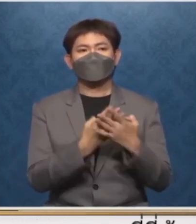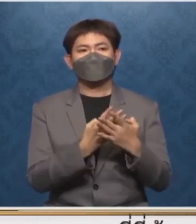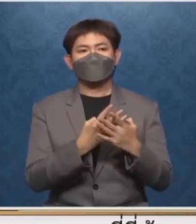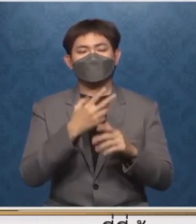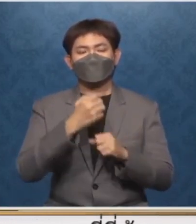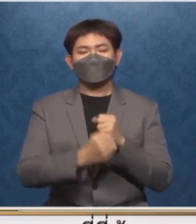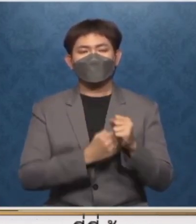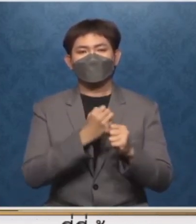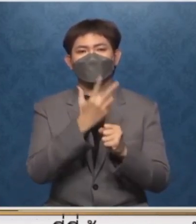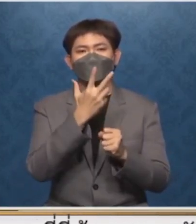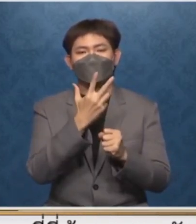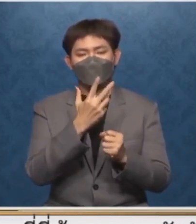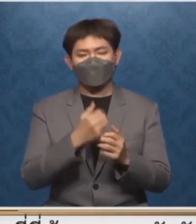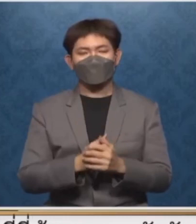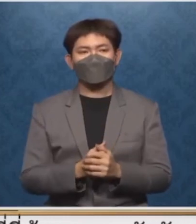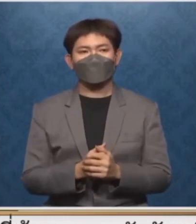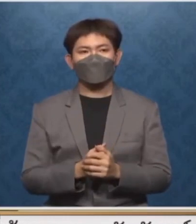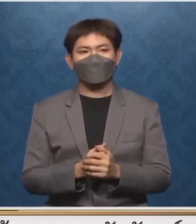3ปีค่ะ